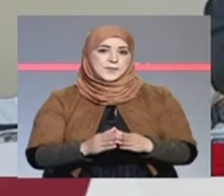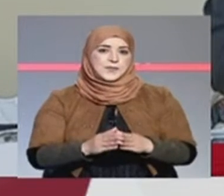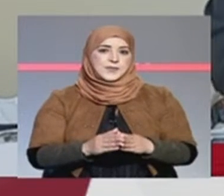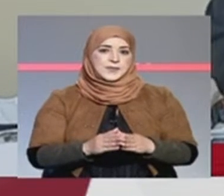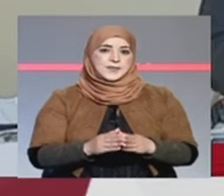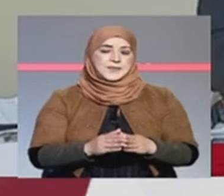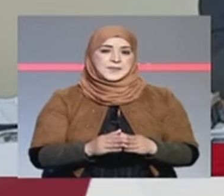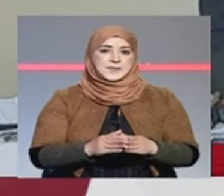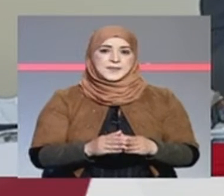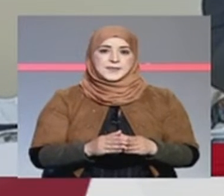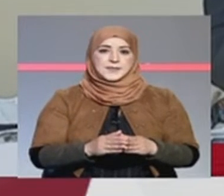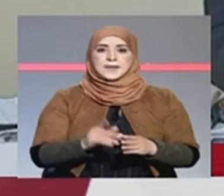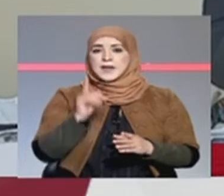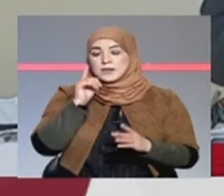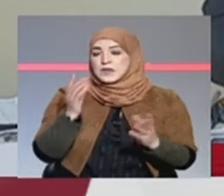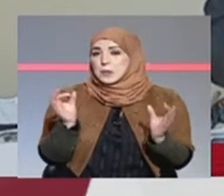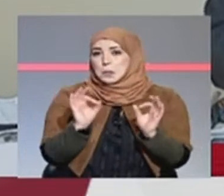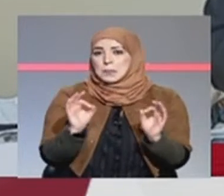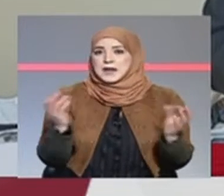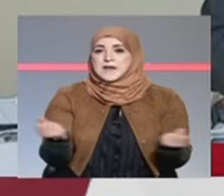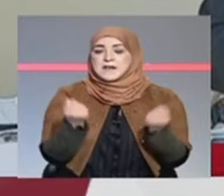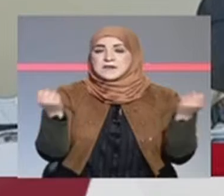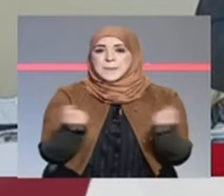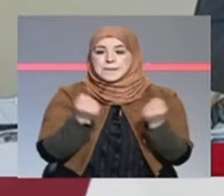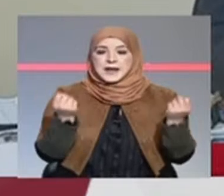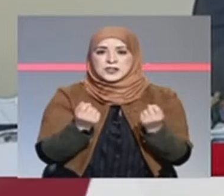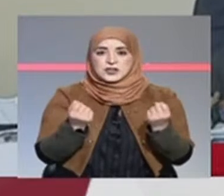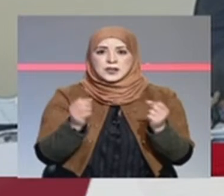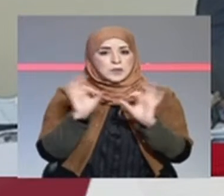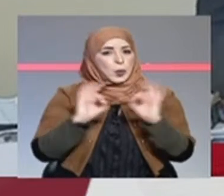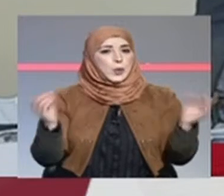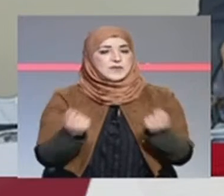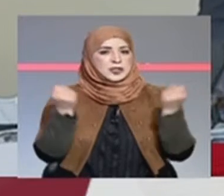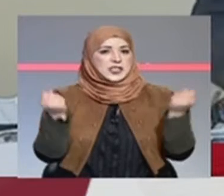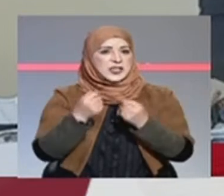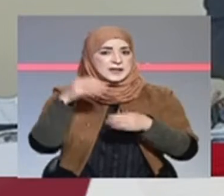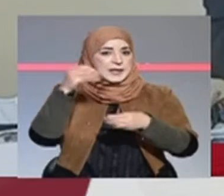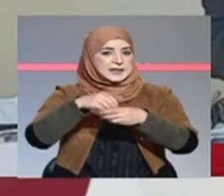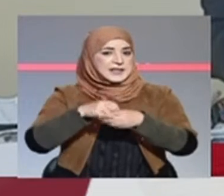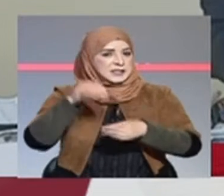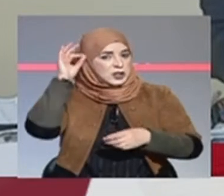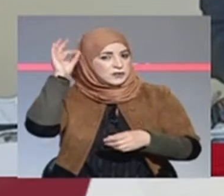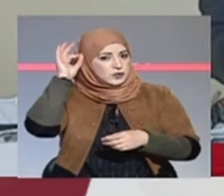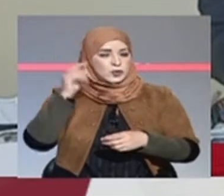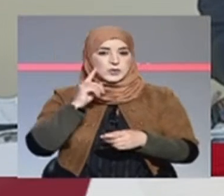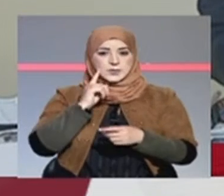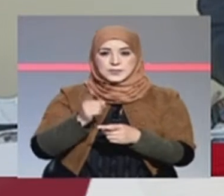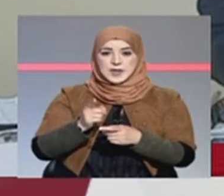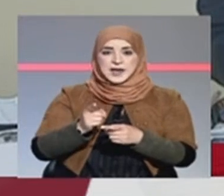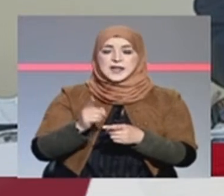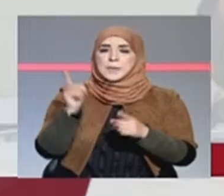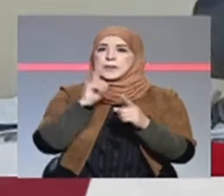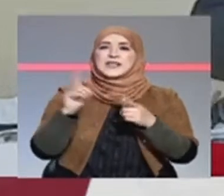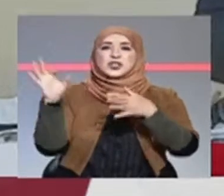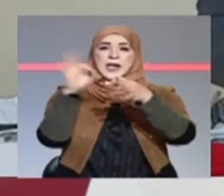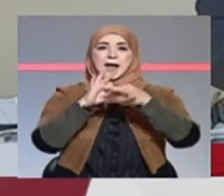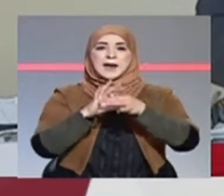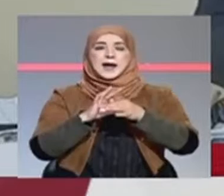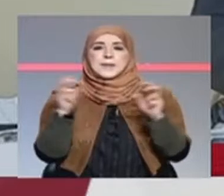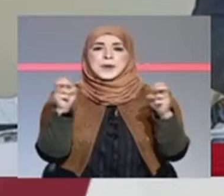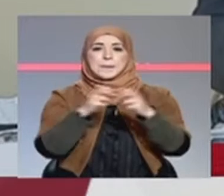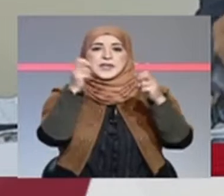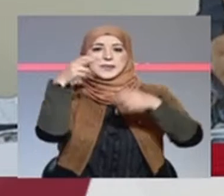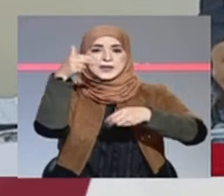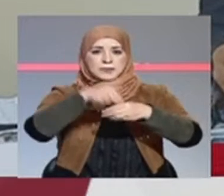عندما في نشاط اقتصادي قطاع يعني كلفه الانتاج مرتبطه مسار المحروقات ورفع